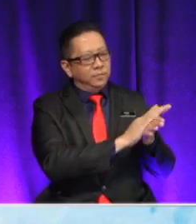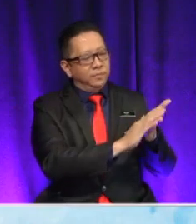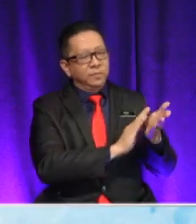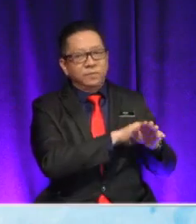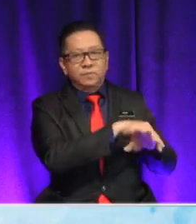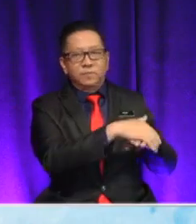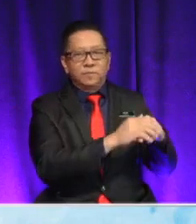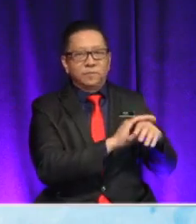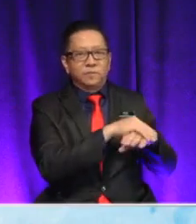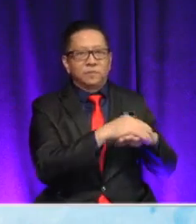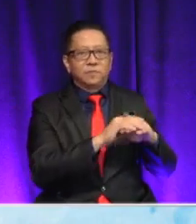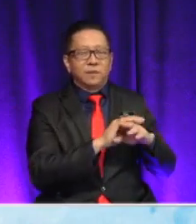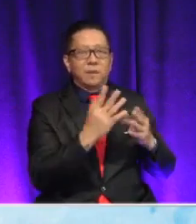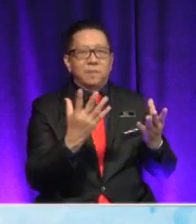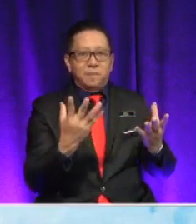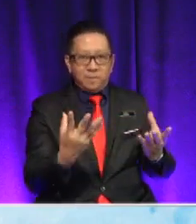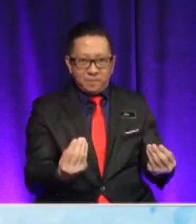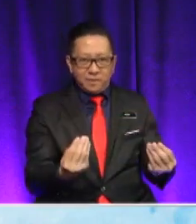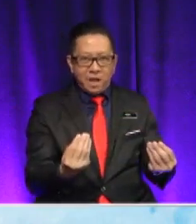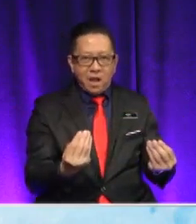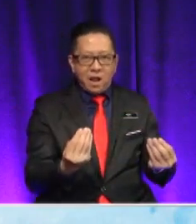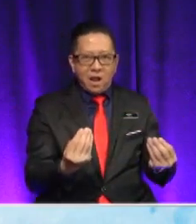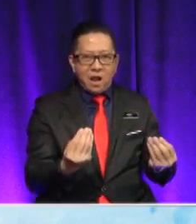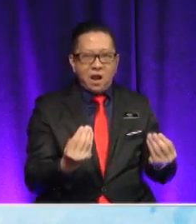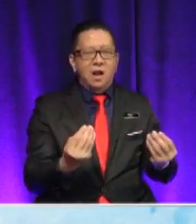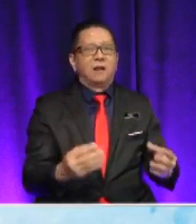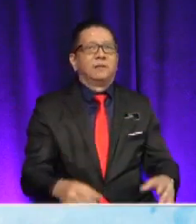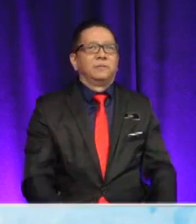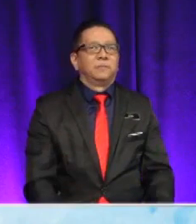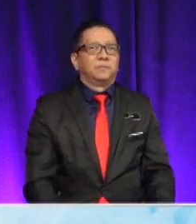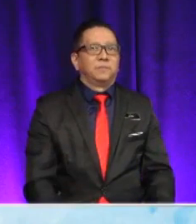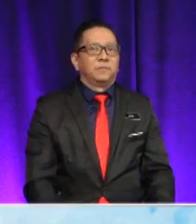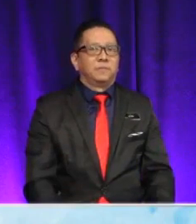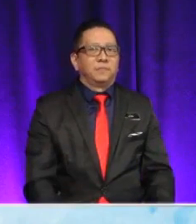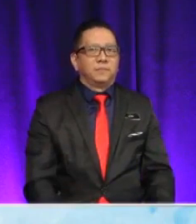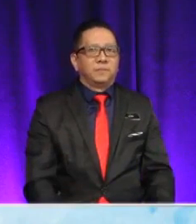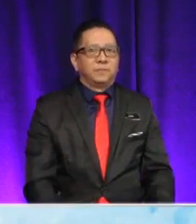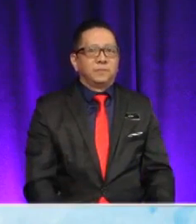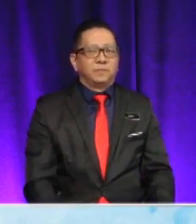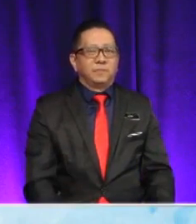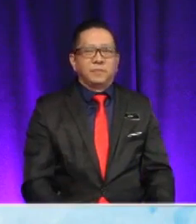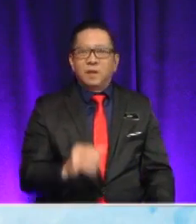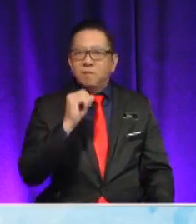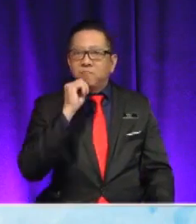jadi akan ada kesan basah ataupun lembab tapi